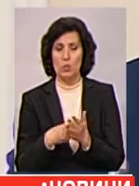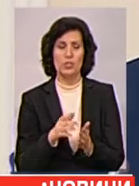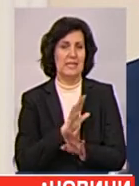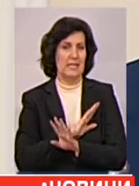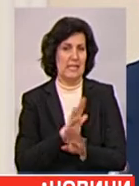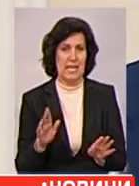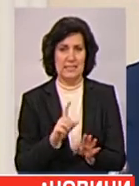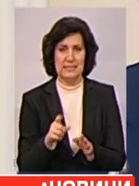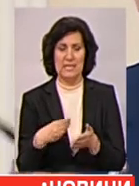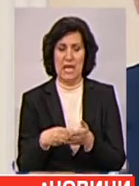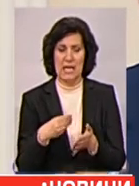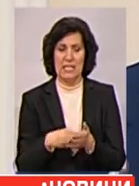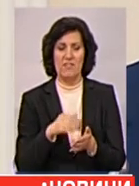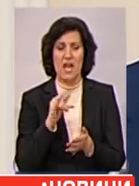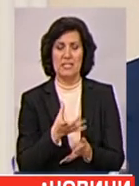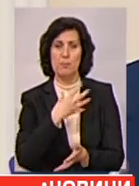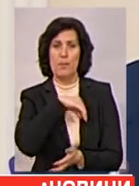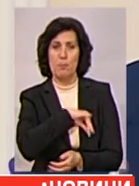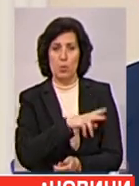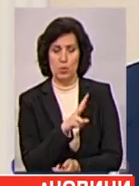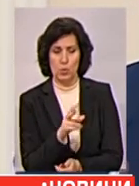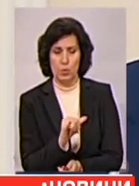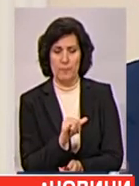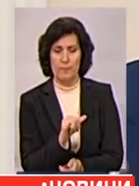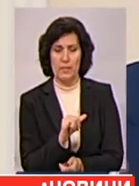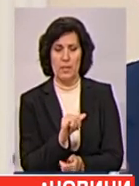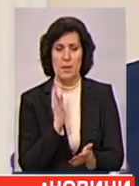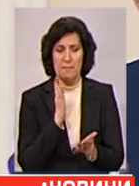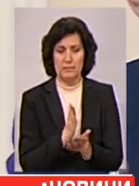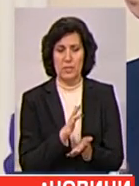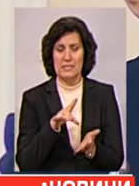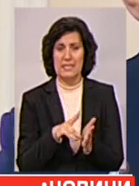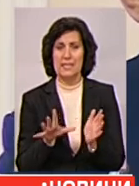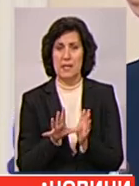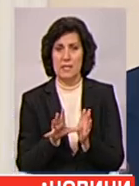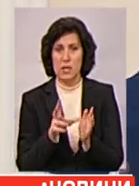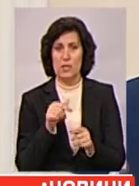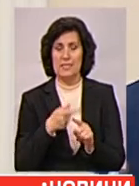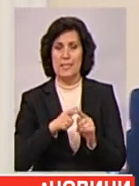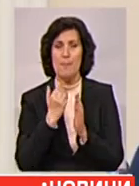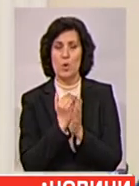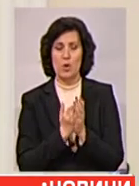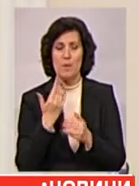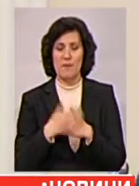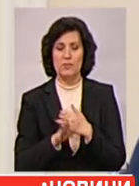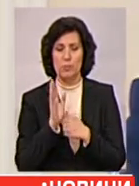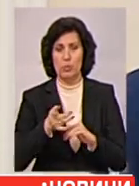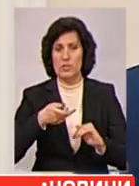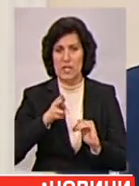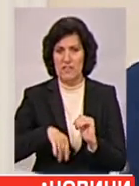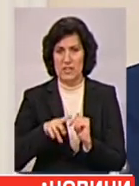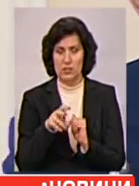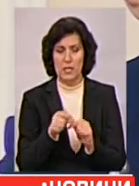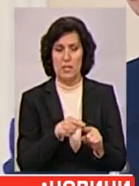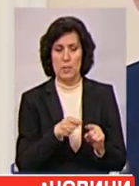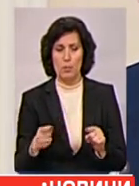з тарифів, а з прибутку безпосередньо «Центренерго». І ця програма вже буде завершена